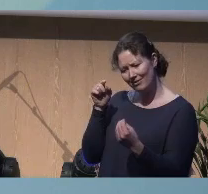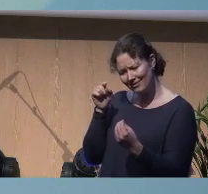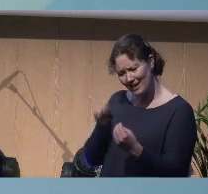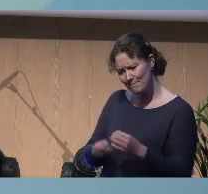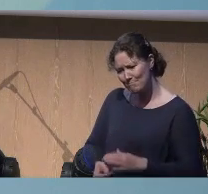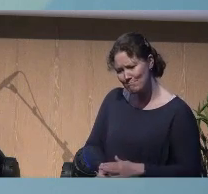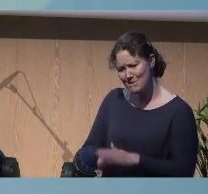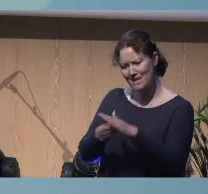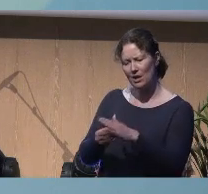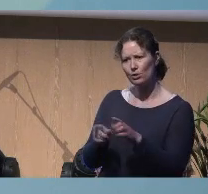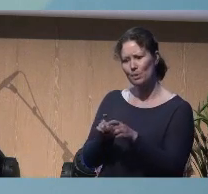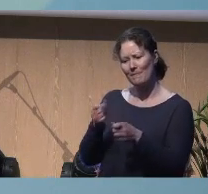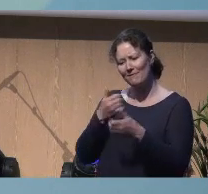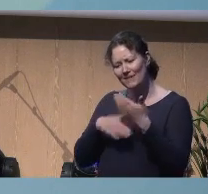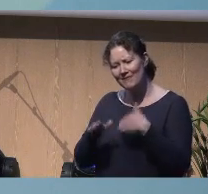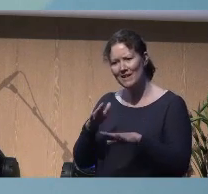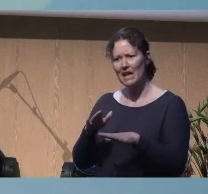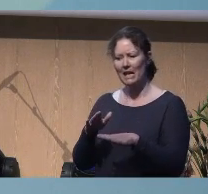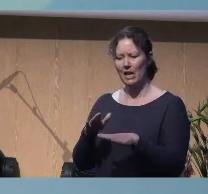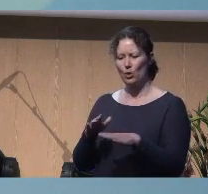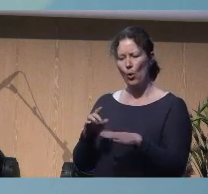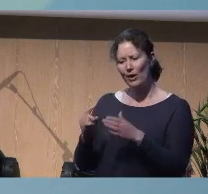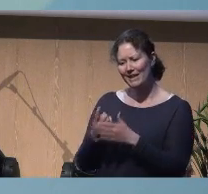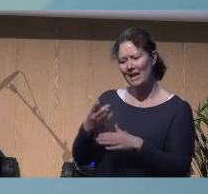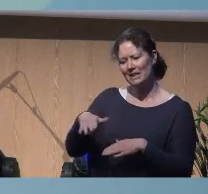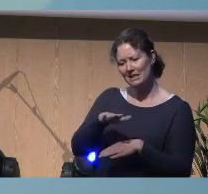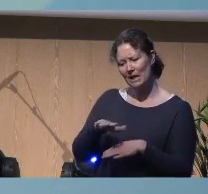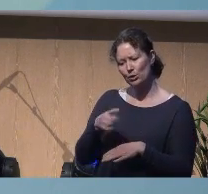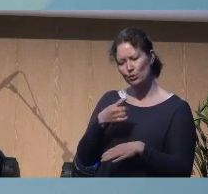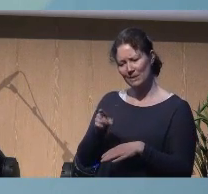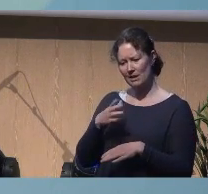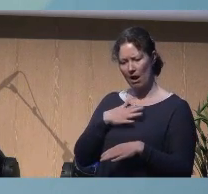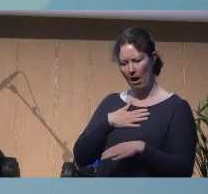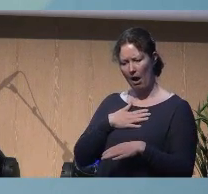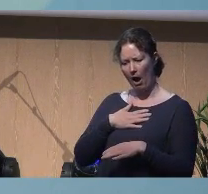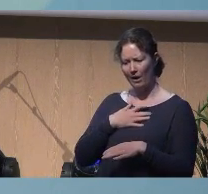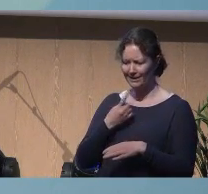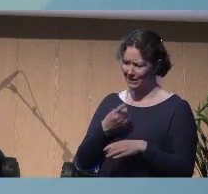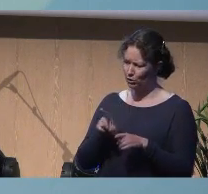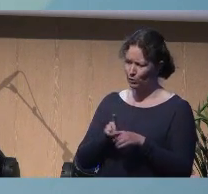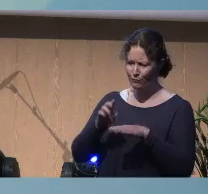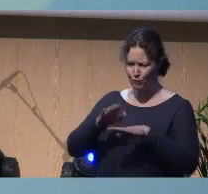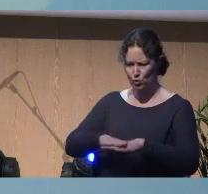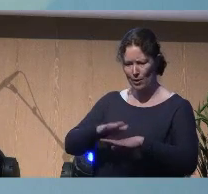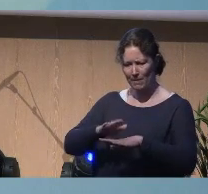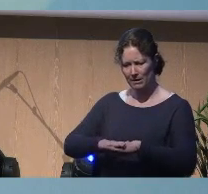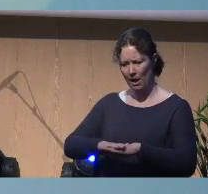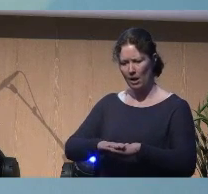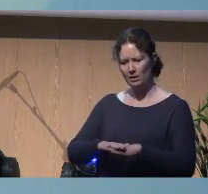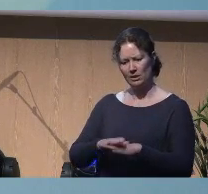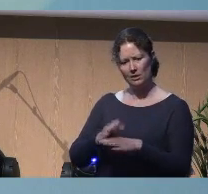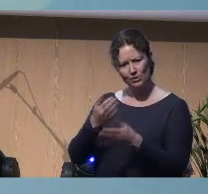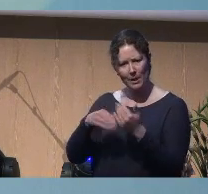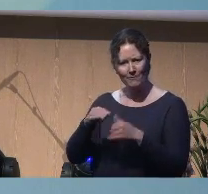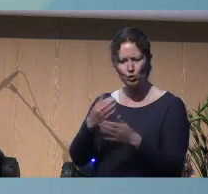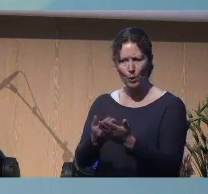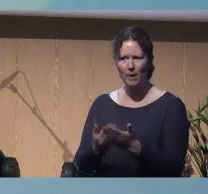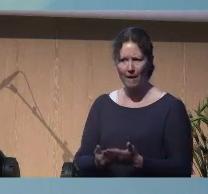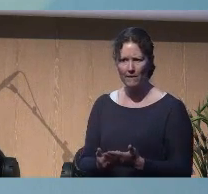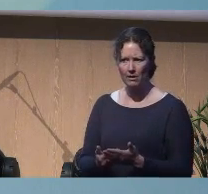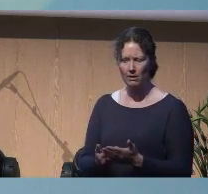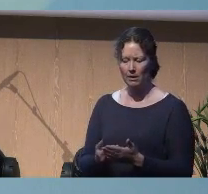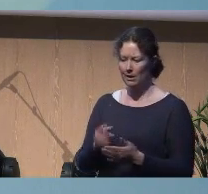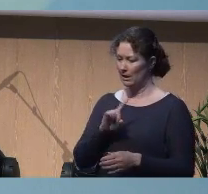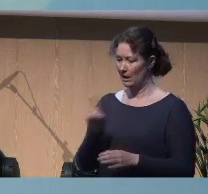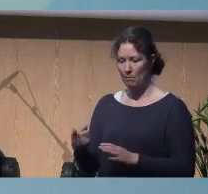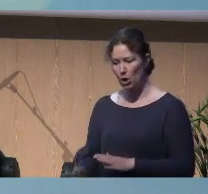bidraget som frivillighet og ideell sektor har inn til helt fundamentale, sentrale samfunnsoppgaver, ikke bare